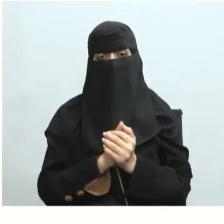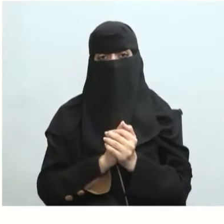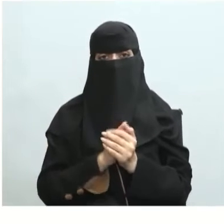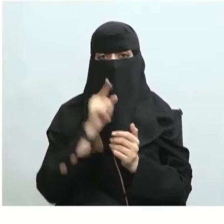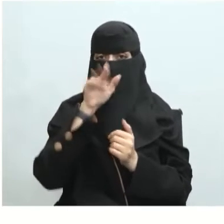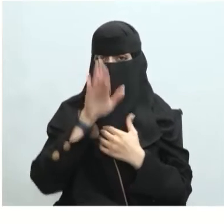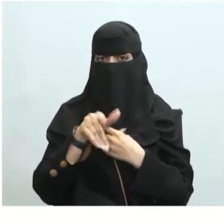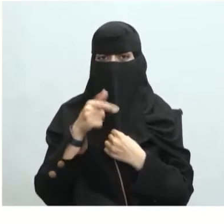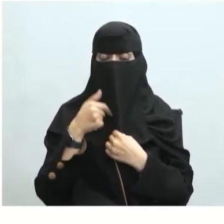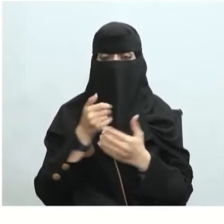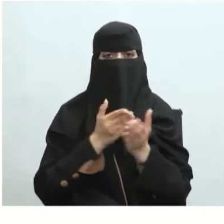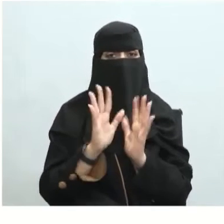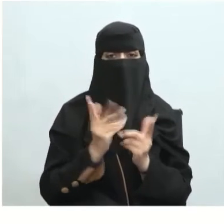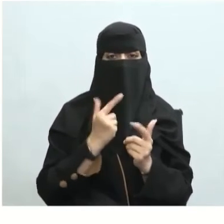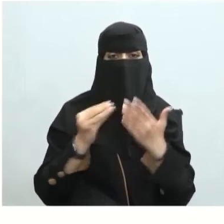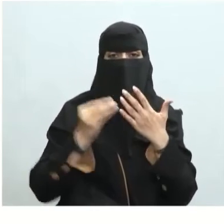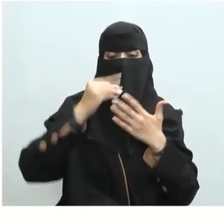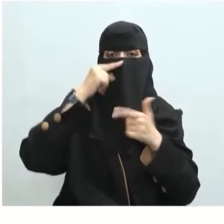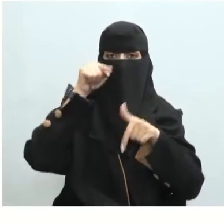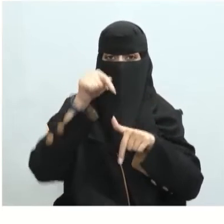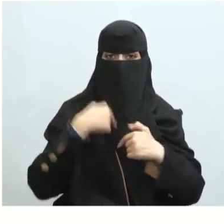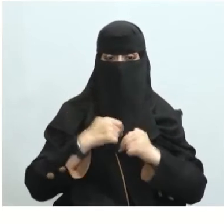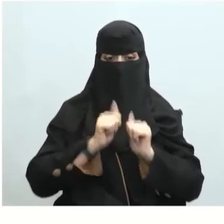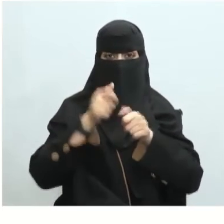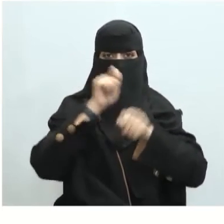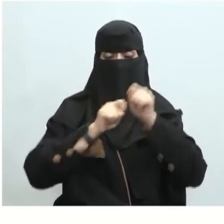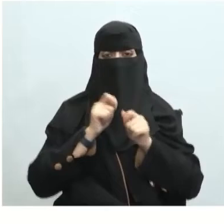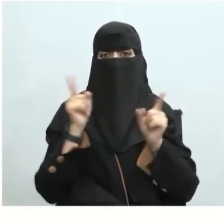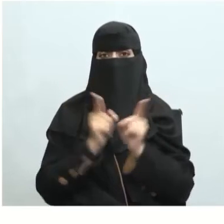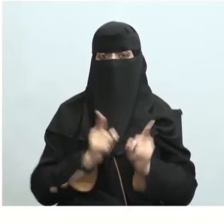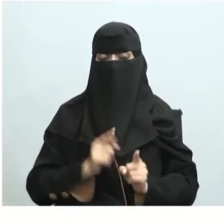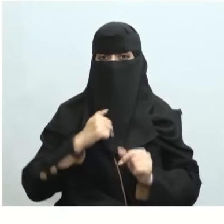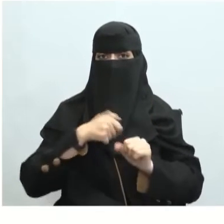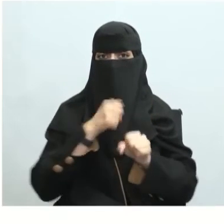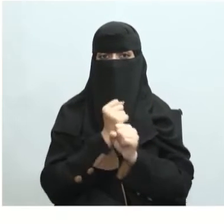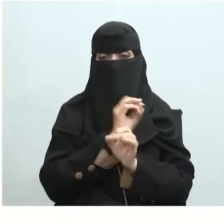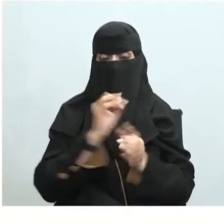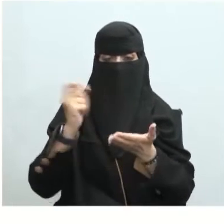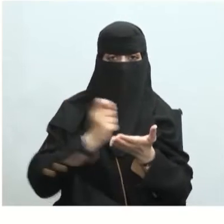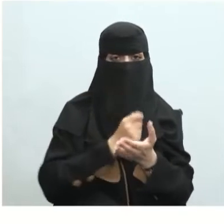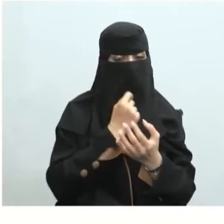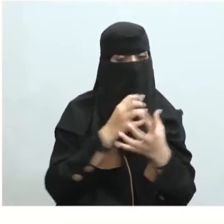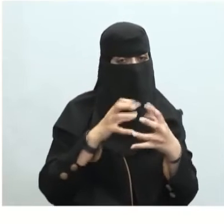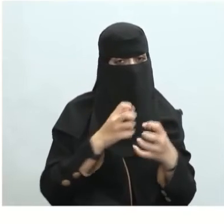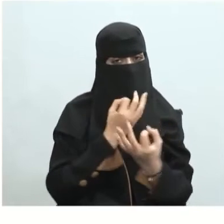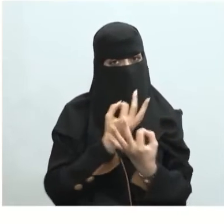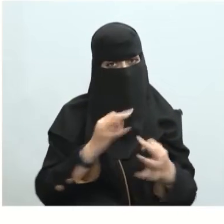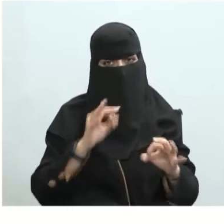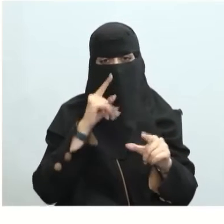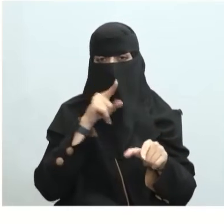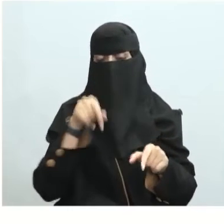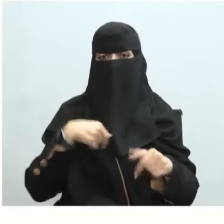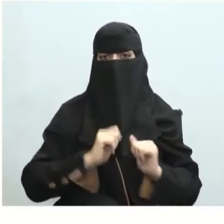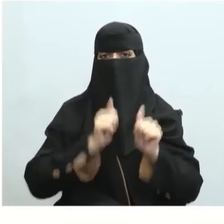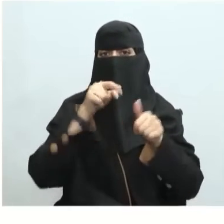ايضا ما الاجراءات والعمليات التي تقوم بها طبعا هنا حدد العمليات بشكل بشكل عام لا تكتب يعني كل تفاصيل وانما ما الذي ستقوم